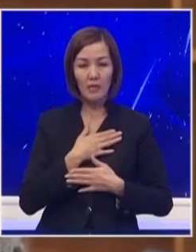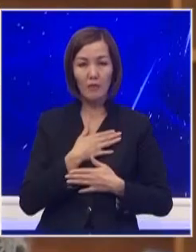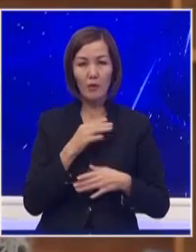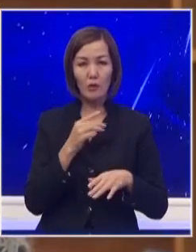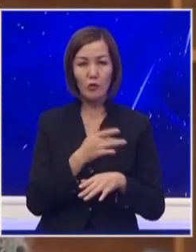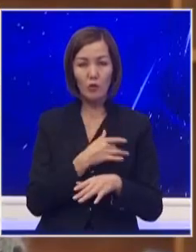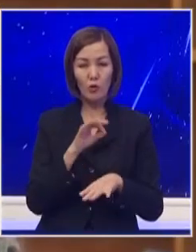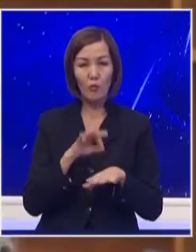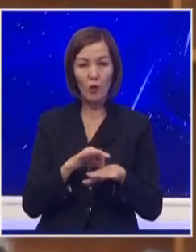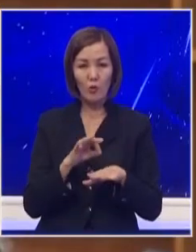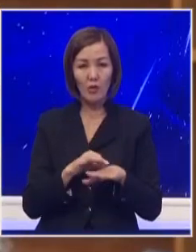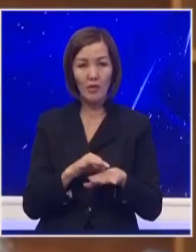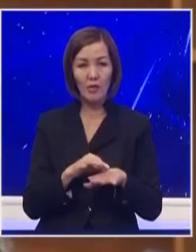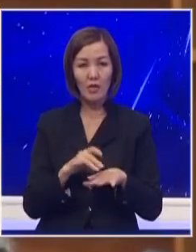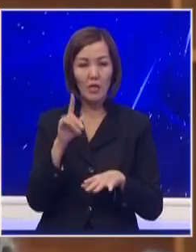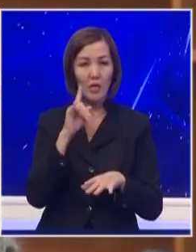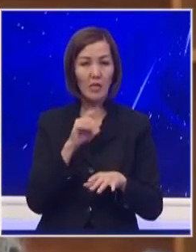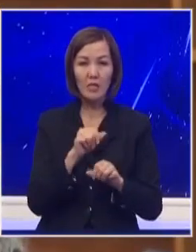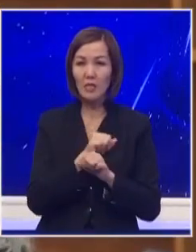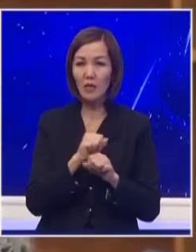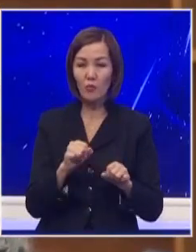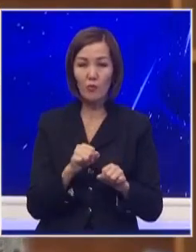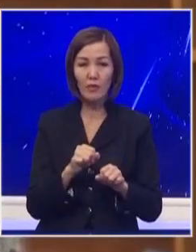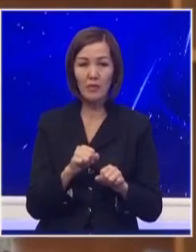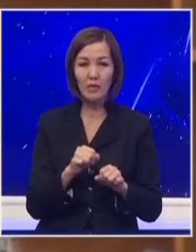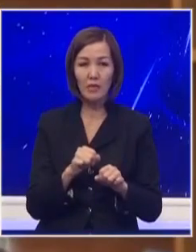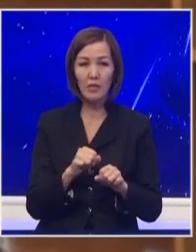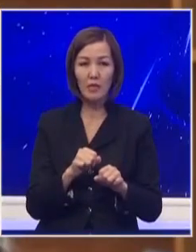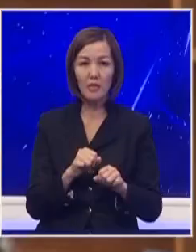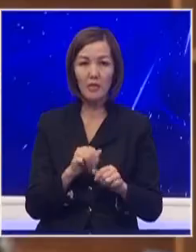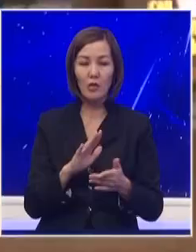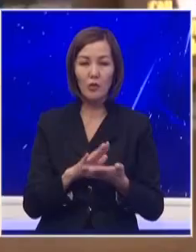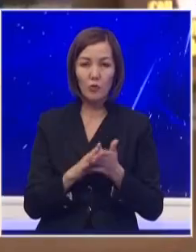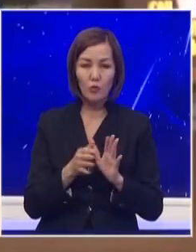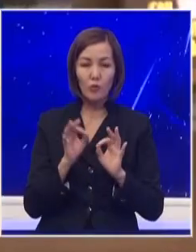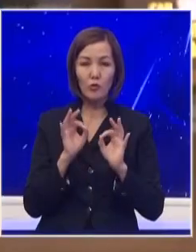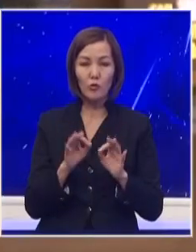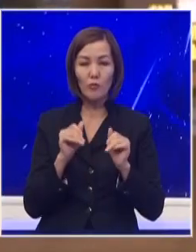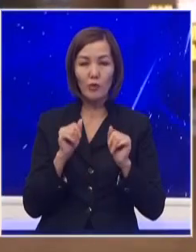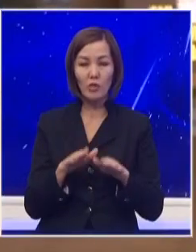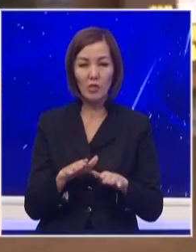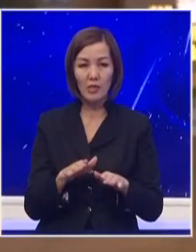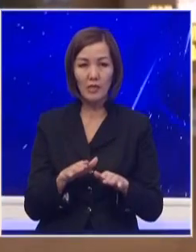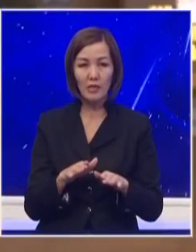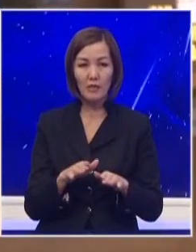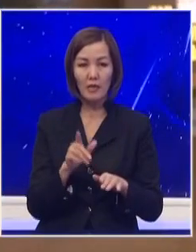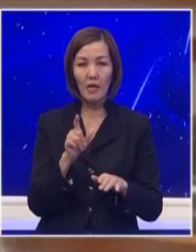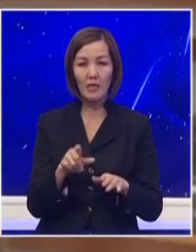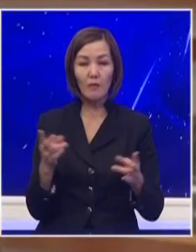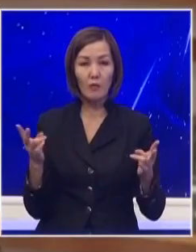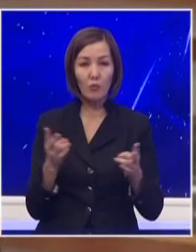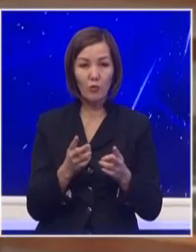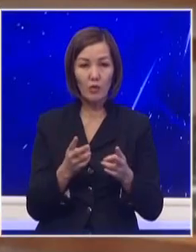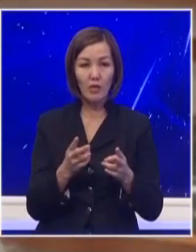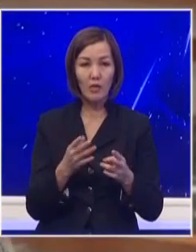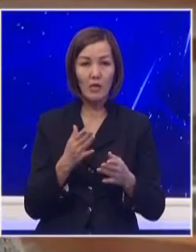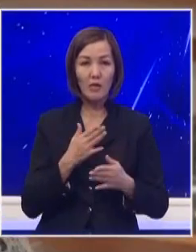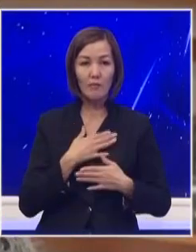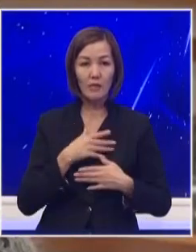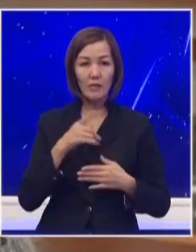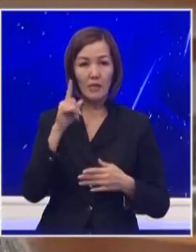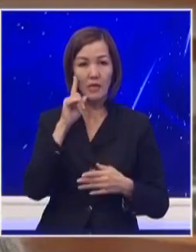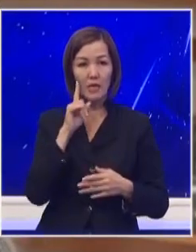қажет. Мұның алғы шарты президент сайлауы. Сондықтан Іле ауданының тұрғындары бір ауыздан алдағы сайлауды қолдаймыз